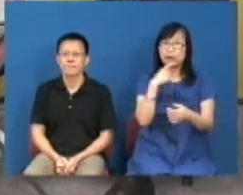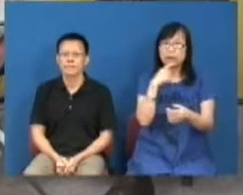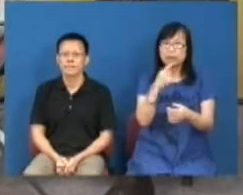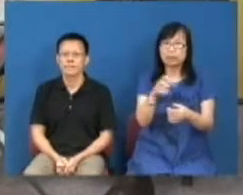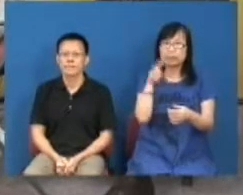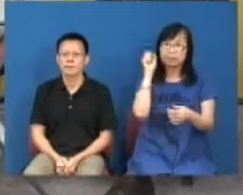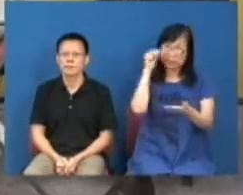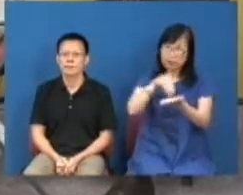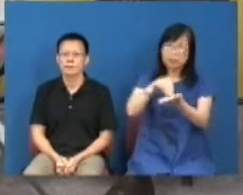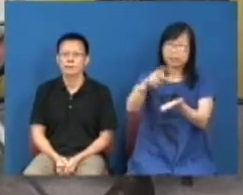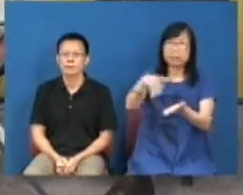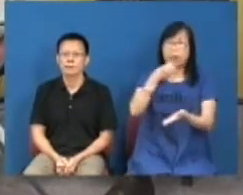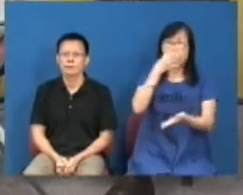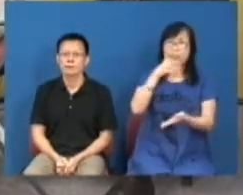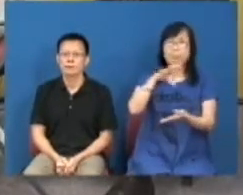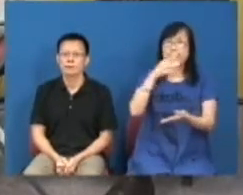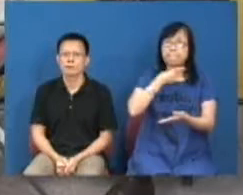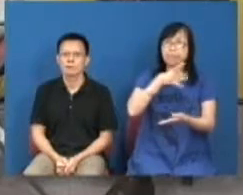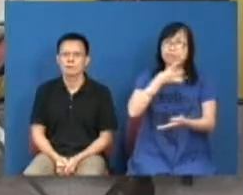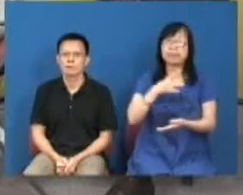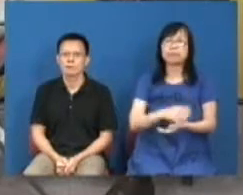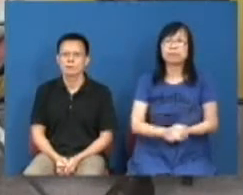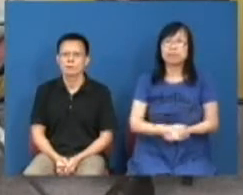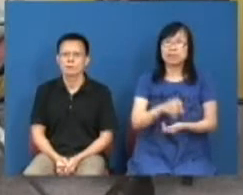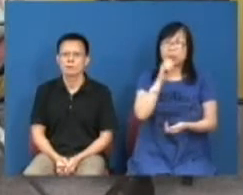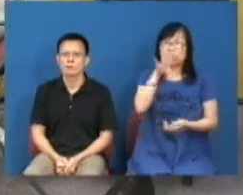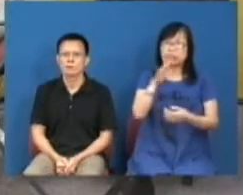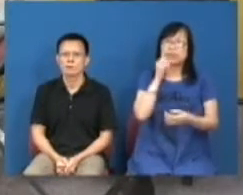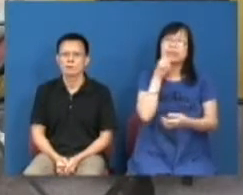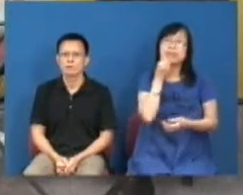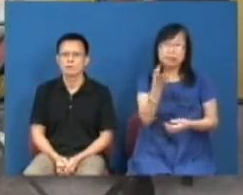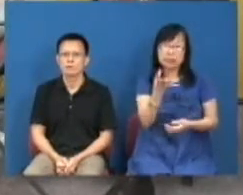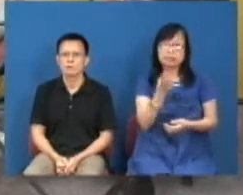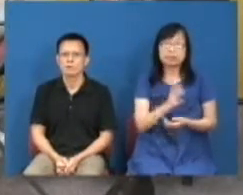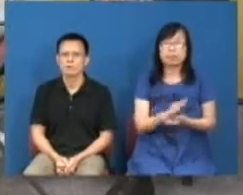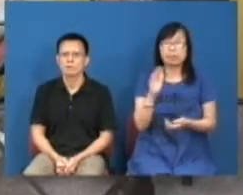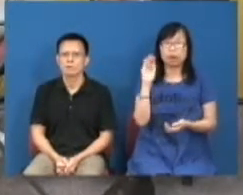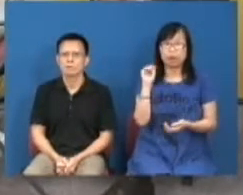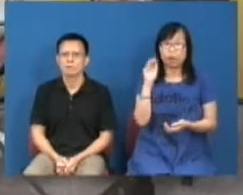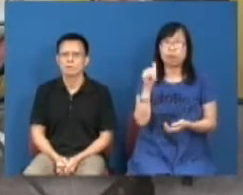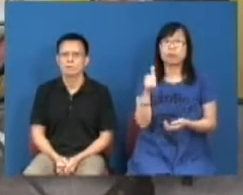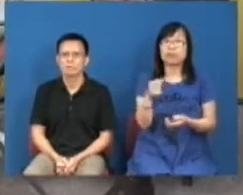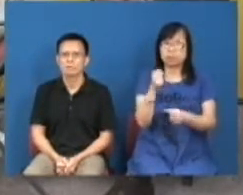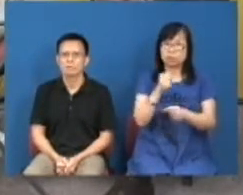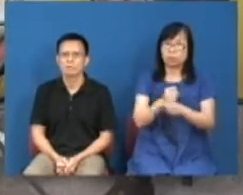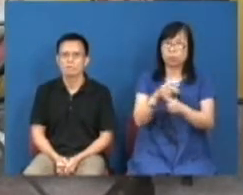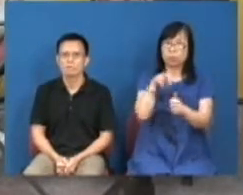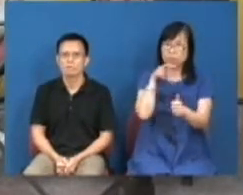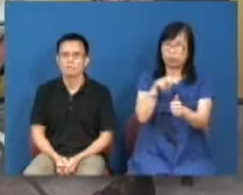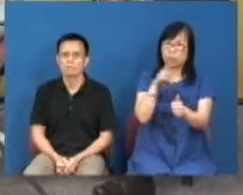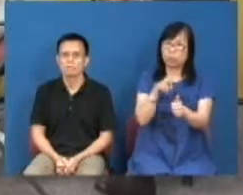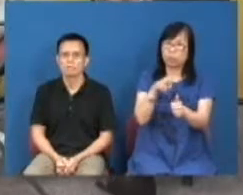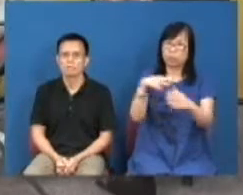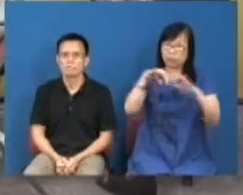嗱，香港而家就未係嘅，即係只係話係建議大家可以進行調解，就唔係